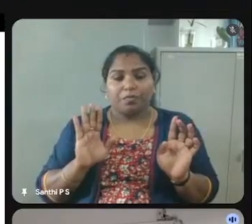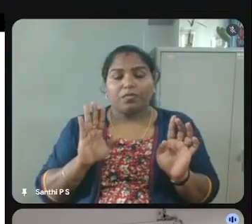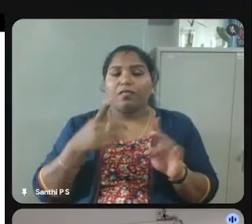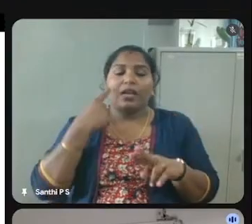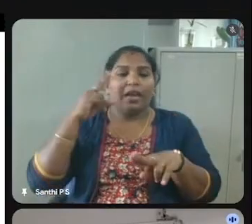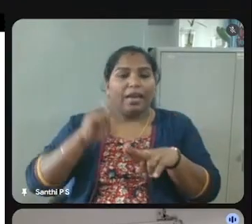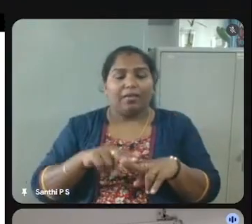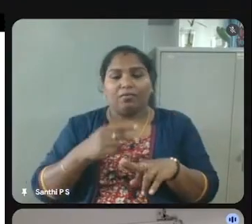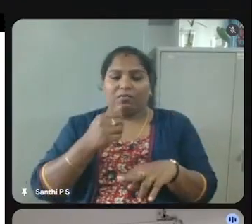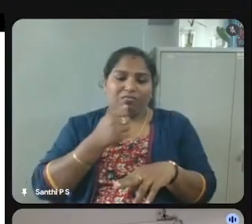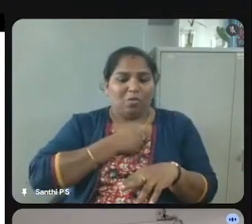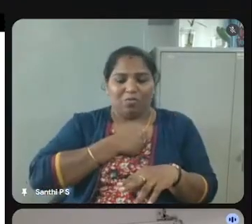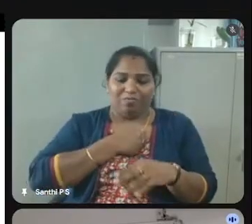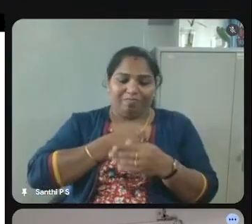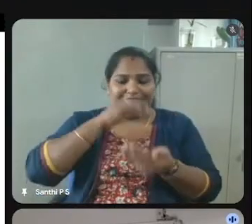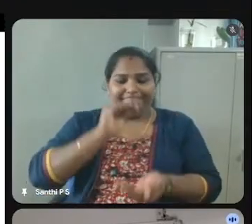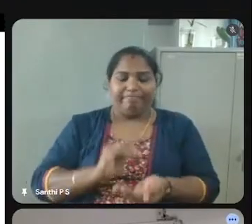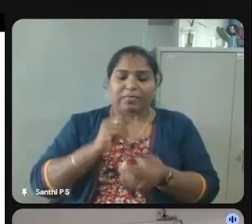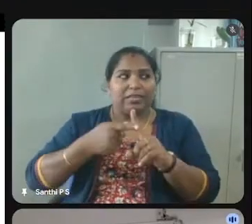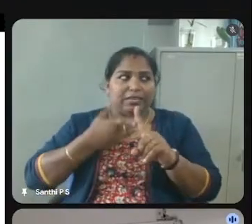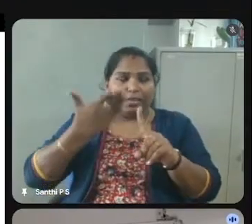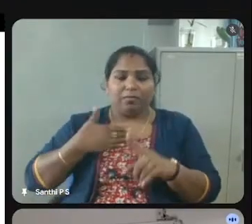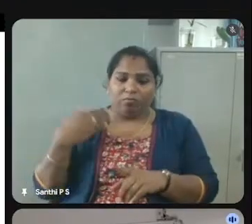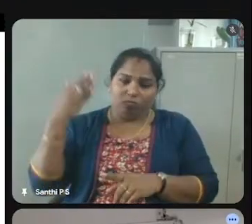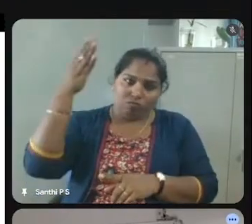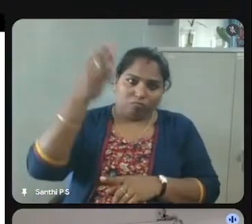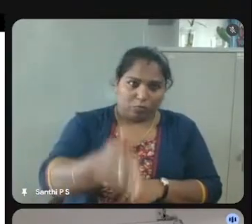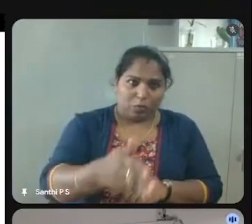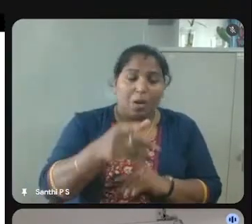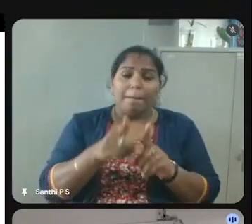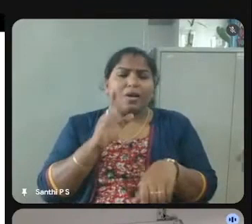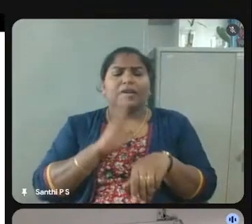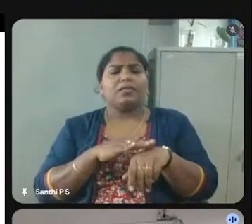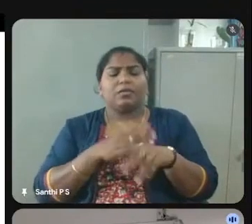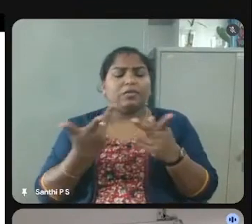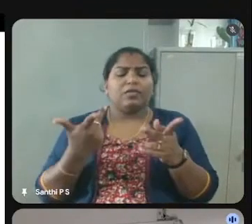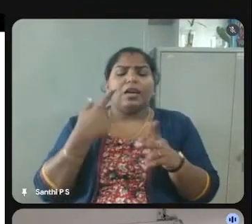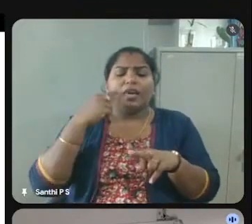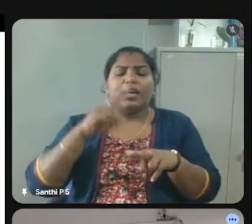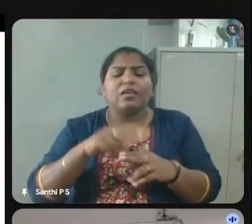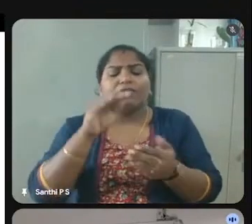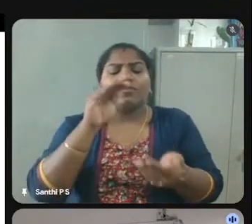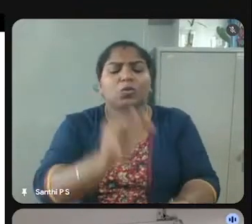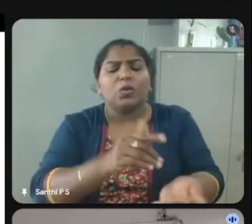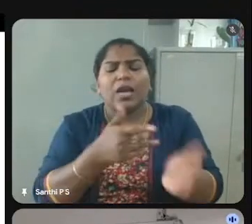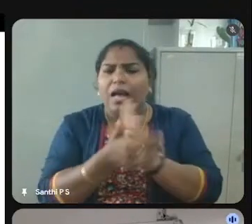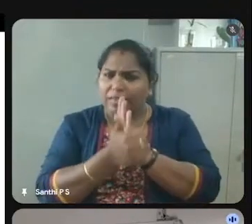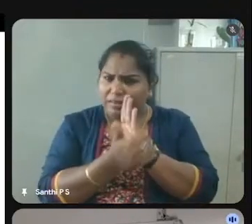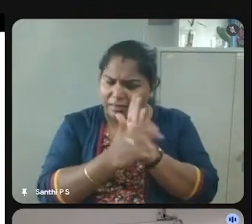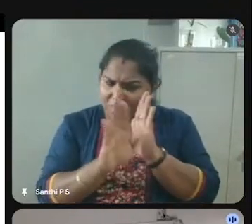കൊണ്ടുവരുന്ന ഒരു അമ്മയാണെങ്കിലും നമ്മൾ കാണുന്ന ഒരു വിഷയമാണ്, ചെയ്യാനുള്ള പ്രാപ്തി ഉണ്ടോ എന്നുള്ള ഒരു സ്വയം